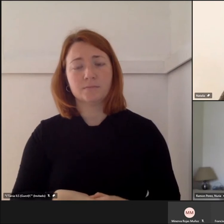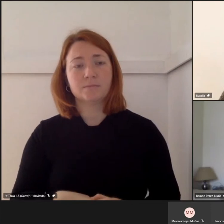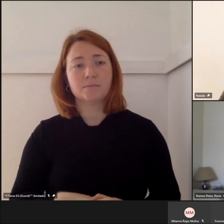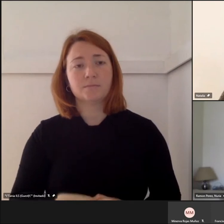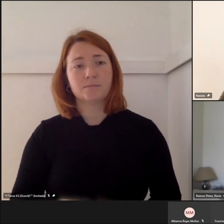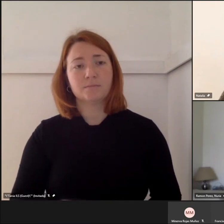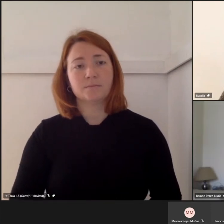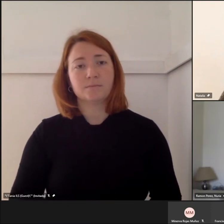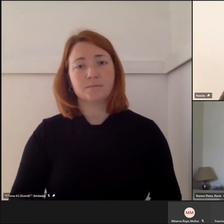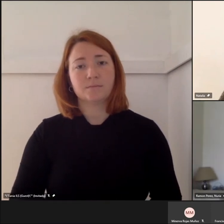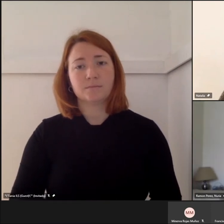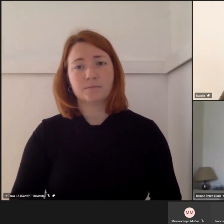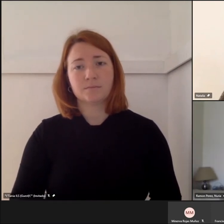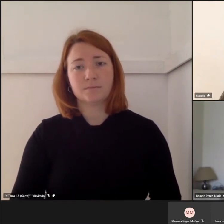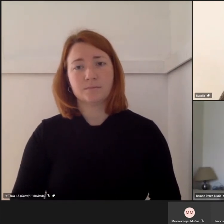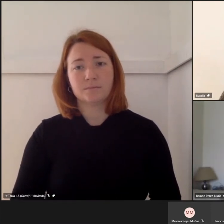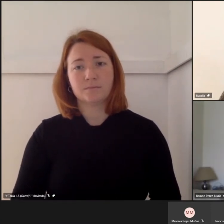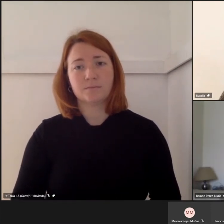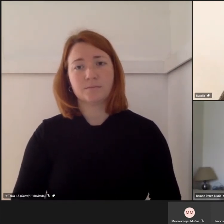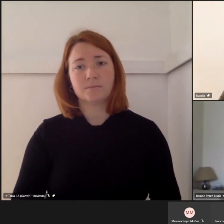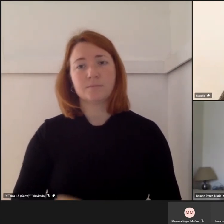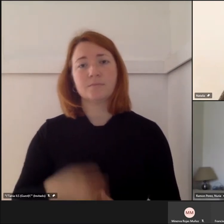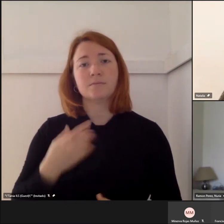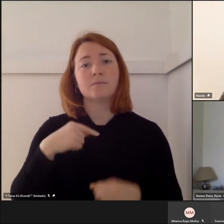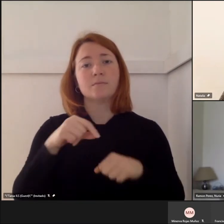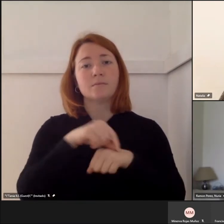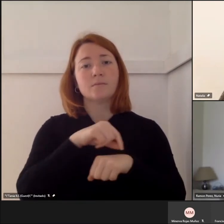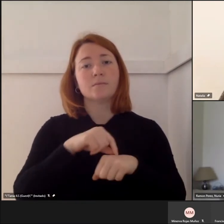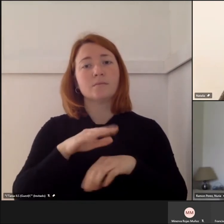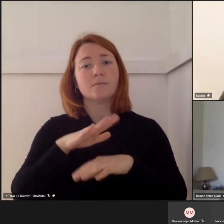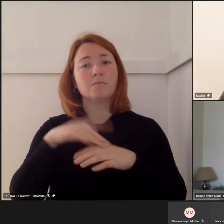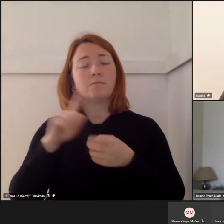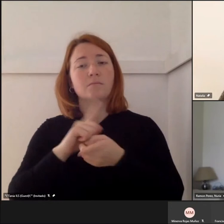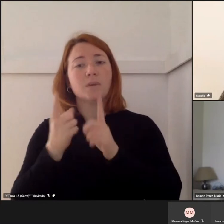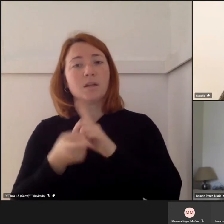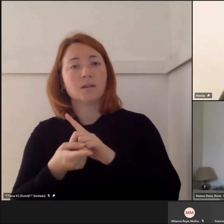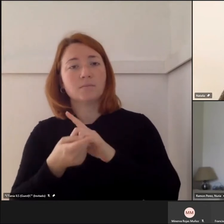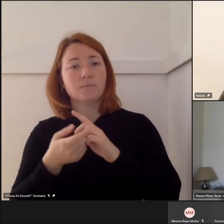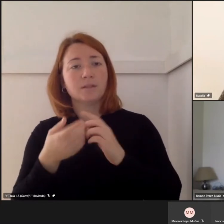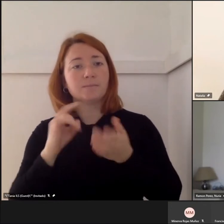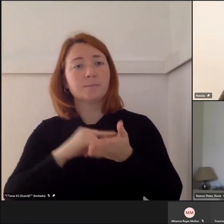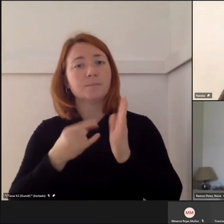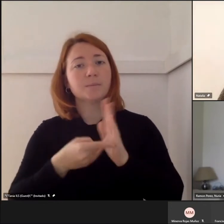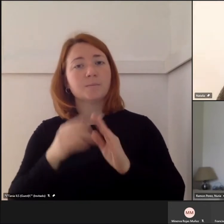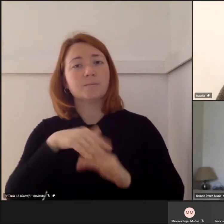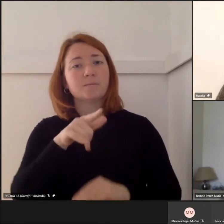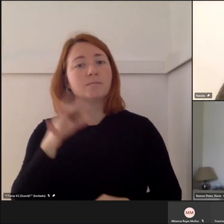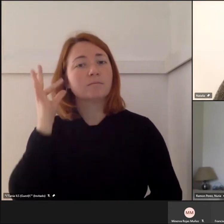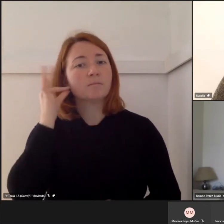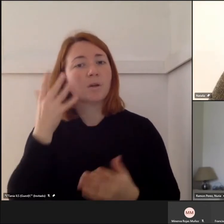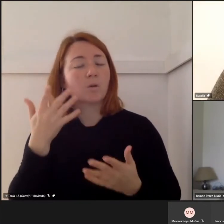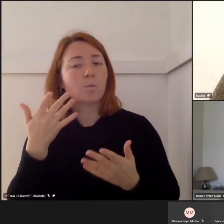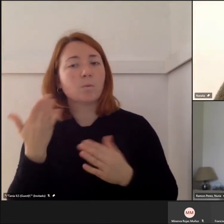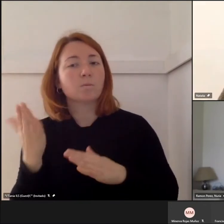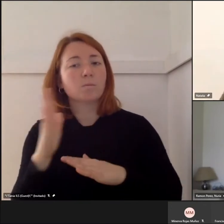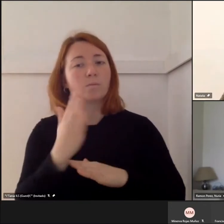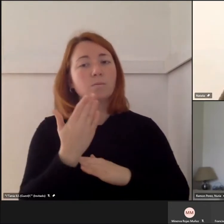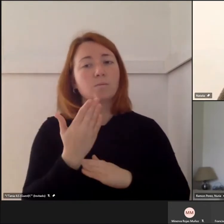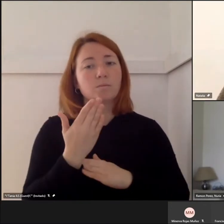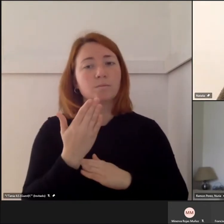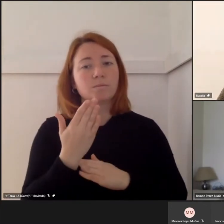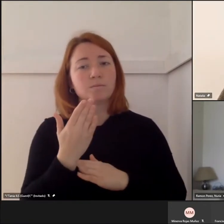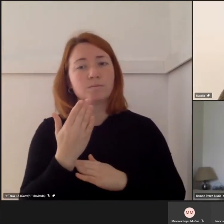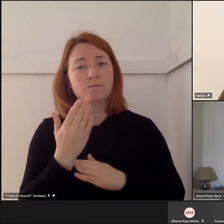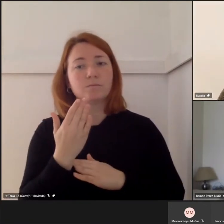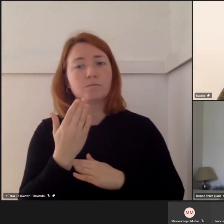crisi de la Covid-19. Quines polítiques proposa per revertir-la? Aquesta és extensa. Sí, realment fa falta una